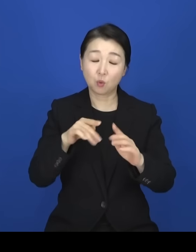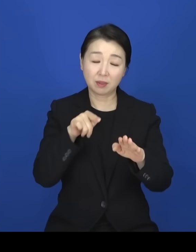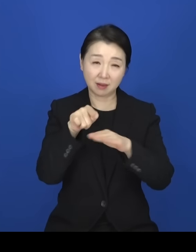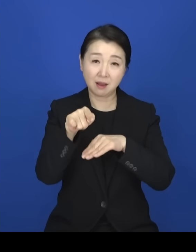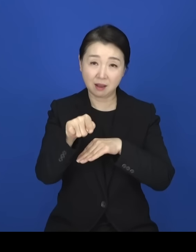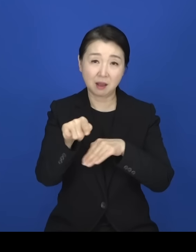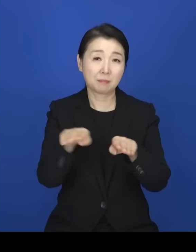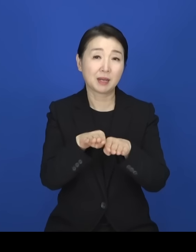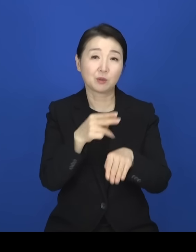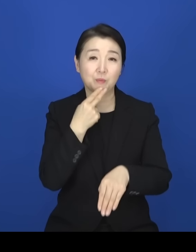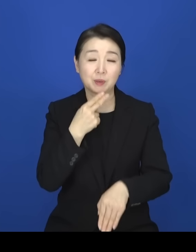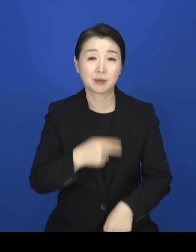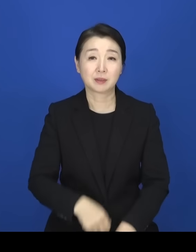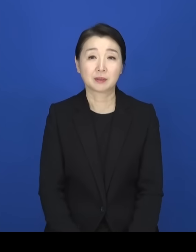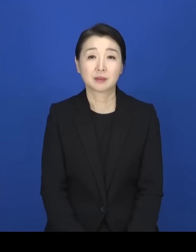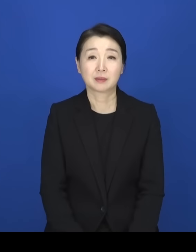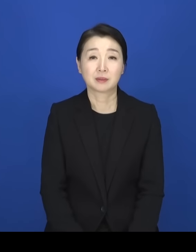갔어요.